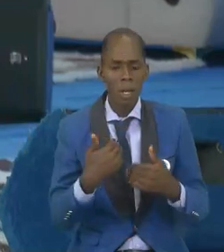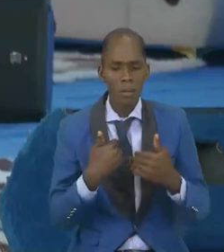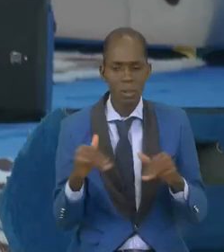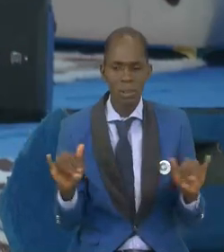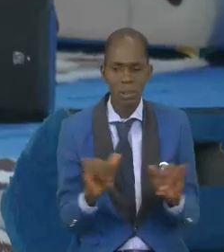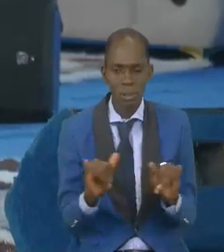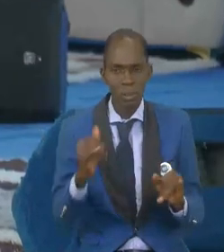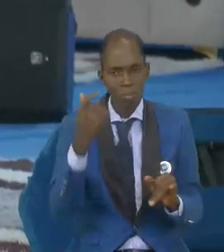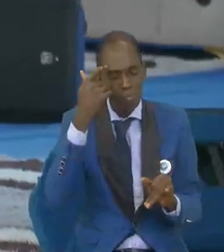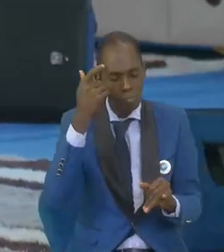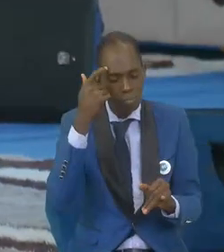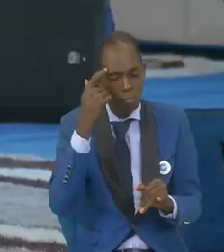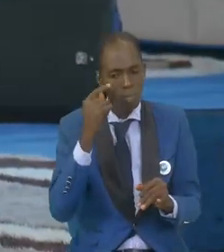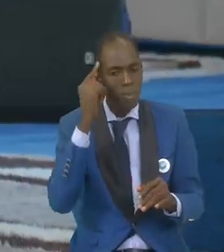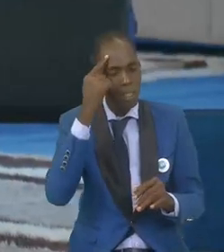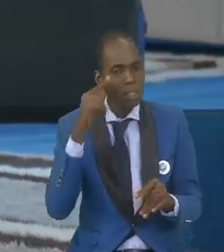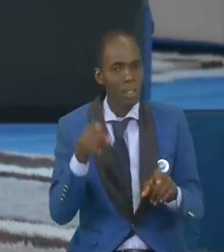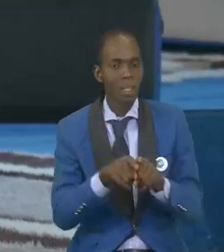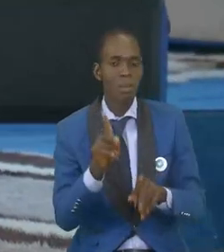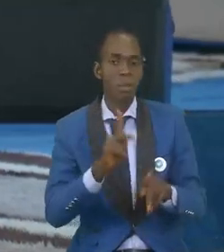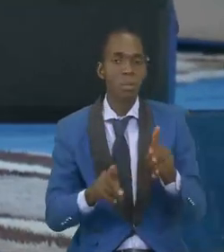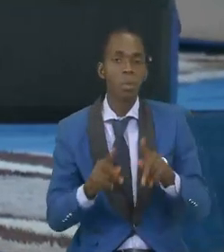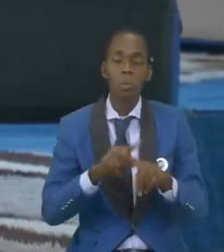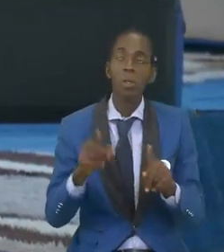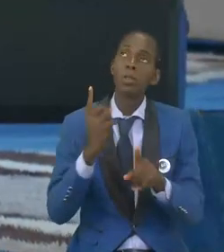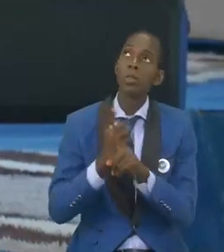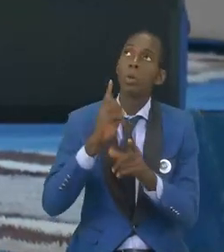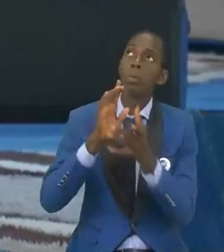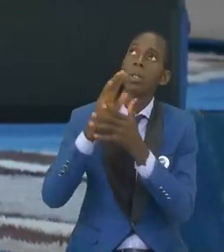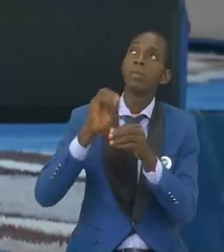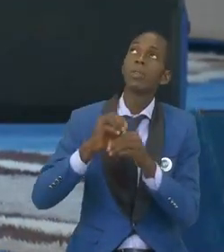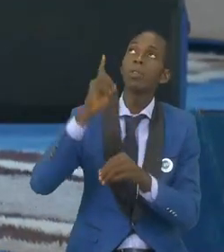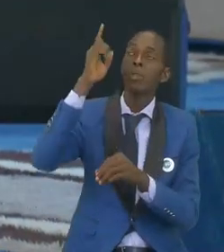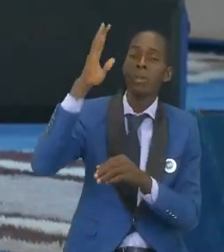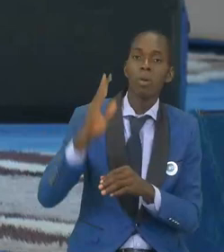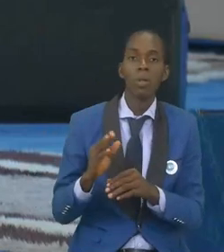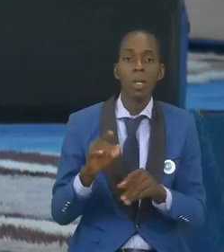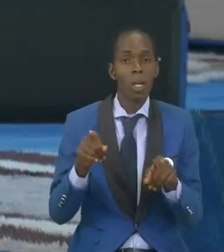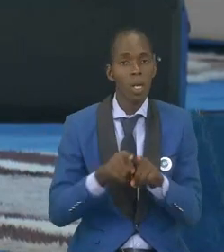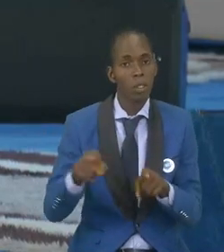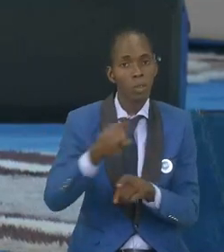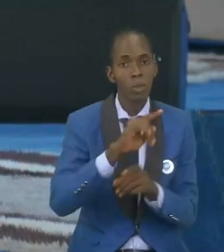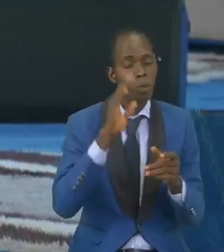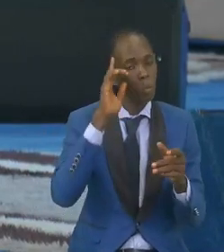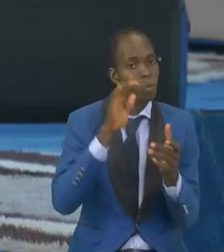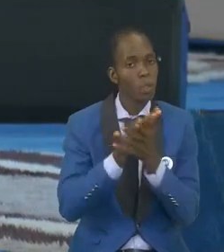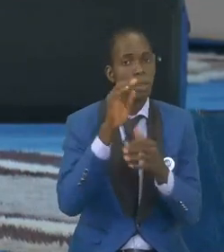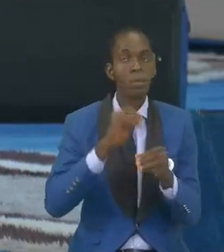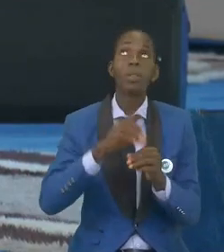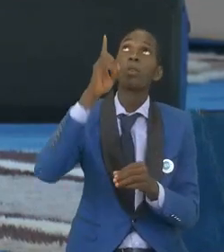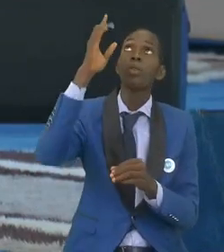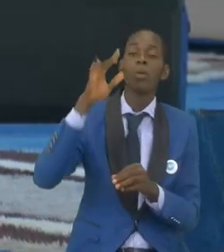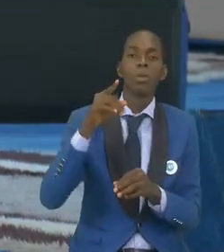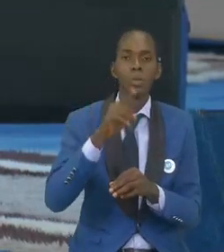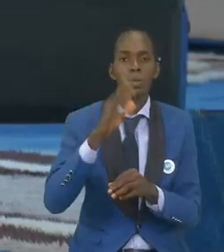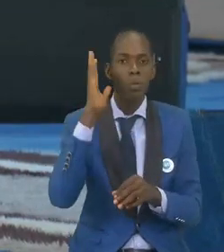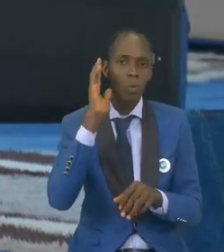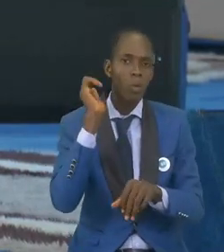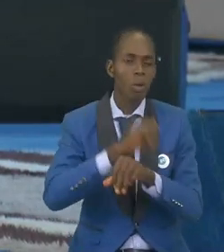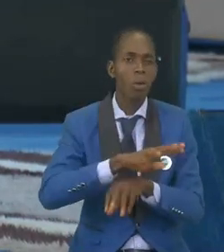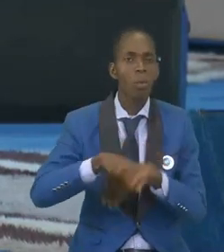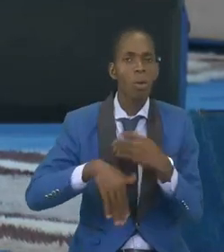il n'était même pas dans le même modèle de pensée que ces gens-là ils croyaient en sont Dieu comme tu crois en